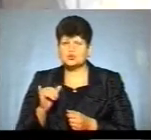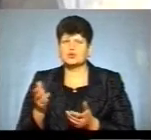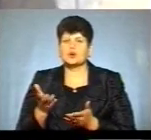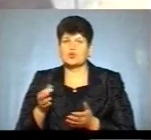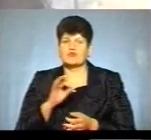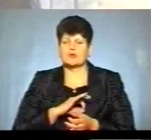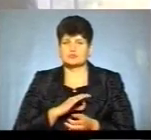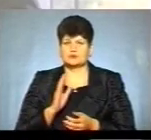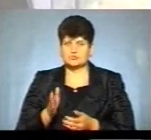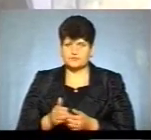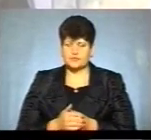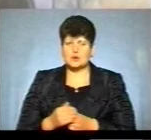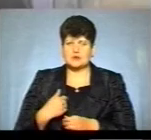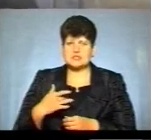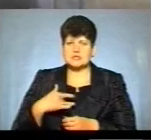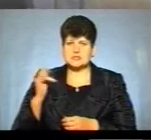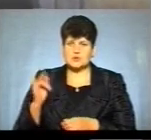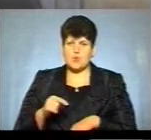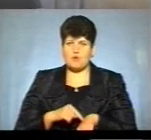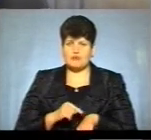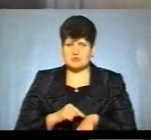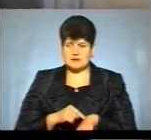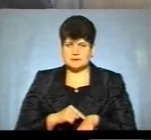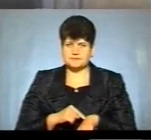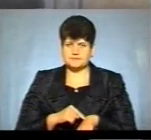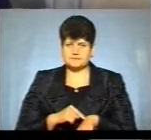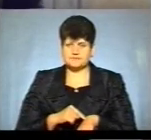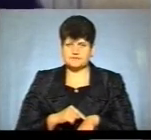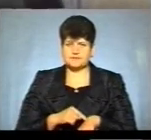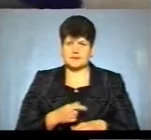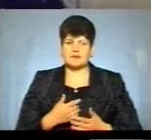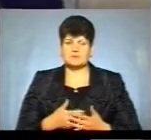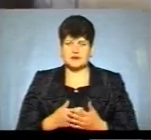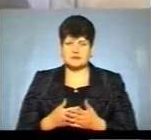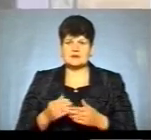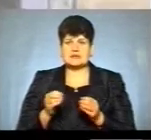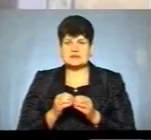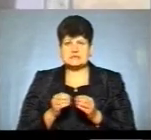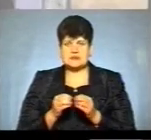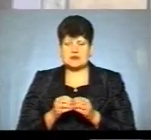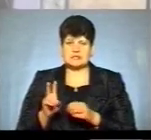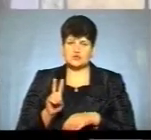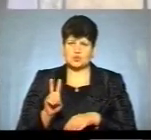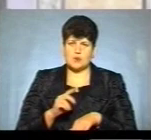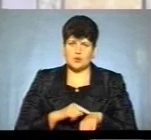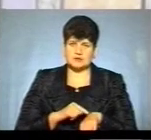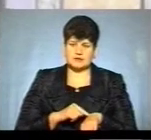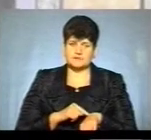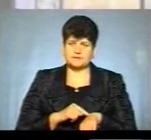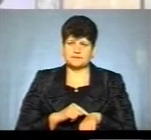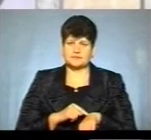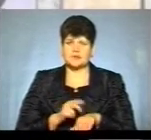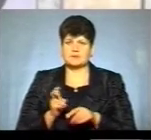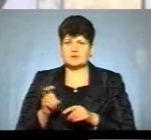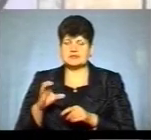використано. У нас є строго по годинах. Ми, якщо то ми маємо, наприклад, підходить там 10-та чи 2-га година, ми підходимо